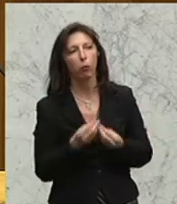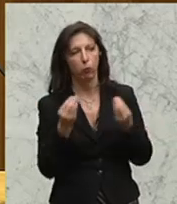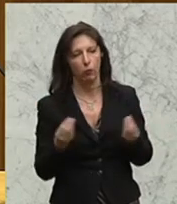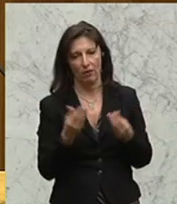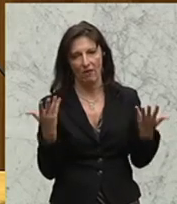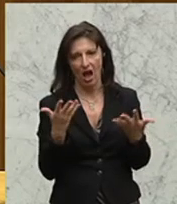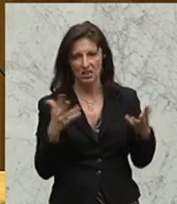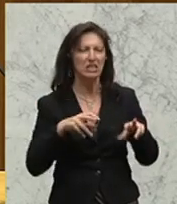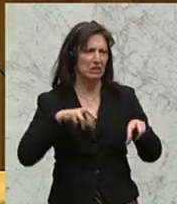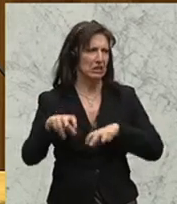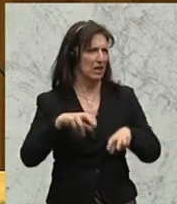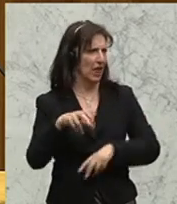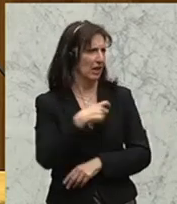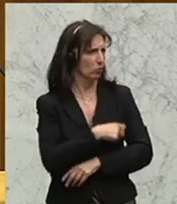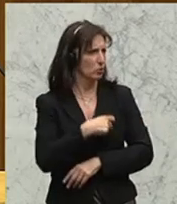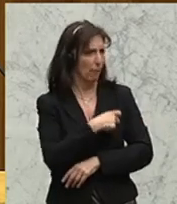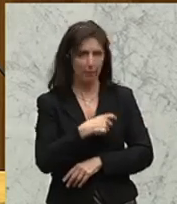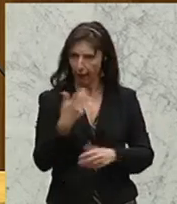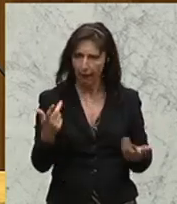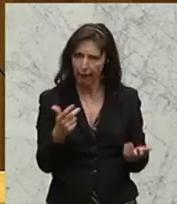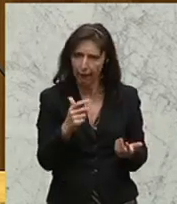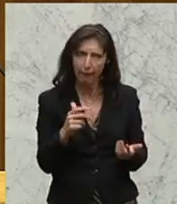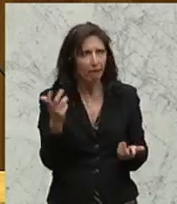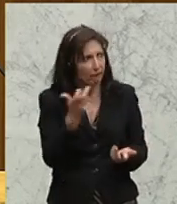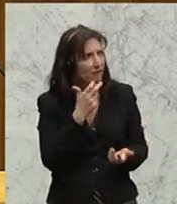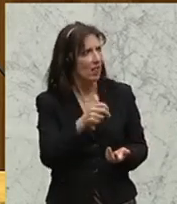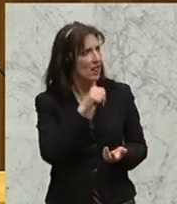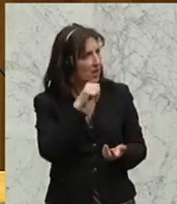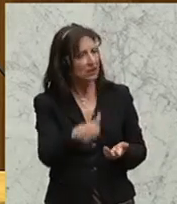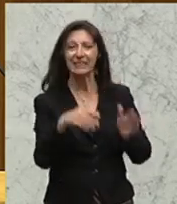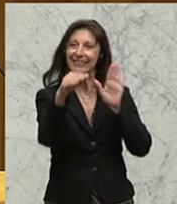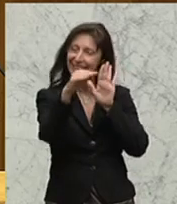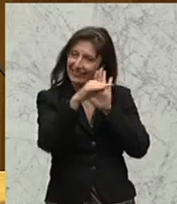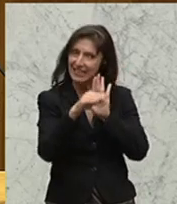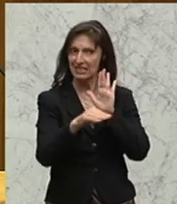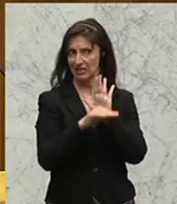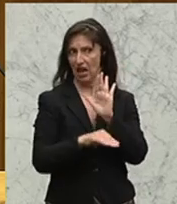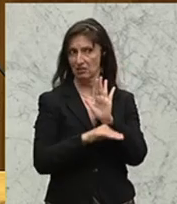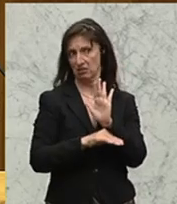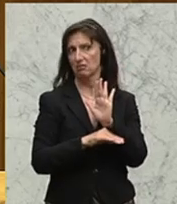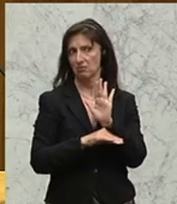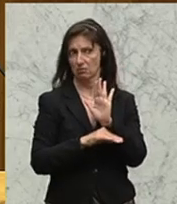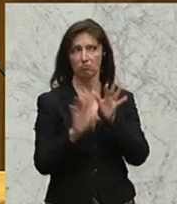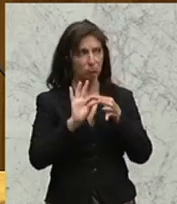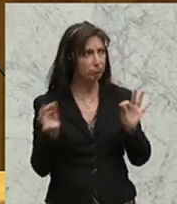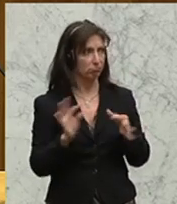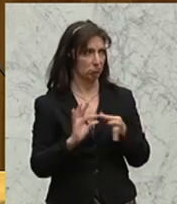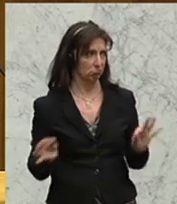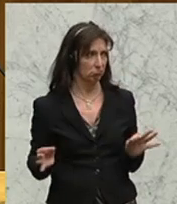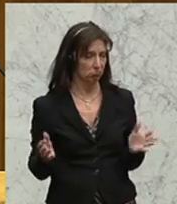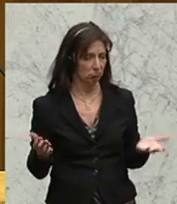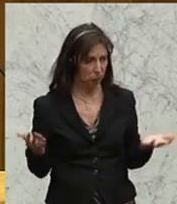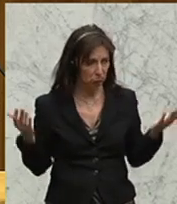die Regierungsfraktionen eben nicht bereit sind, auch hier im Haus gesetzliche Initiativen zu setzen.